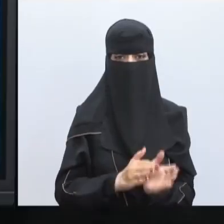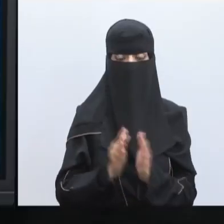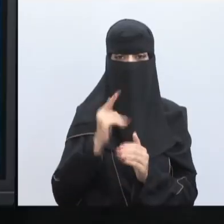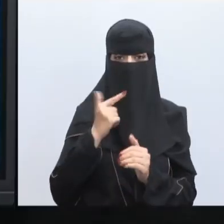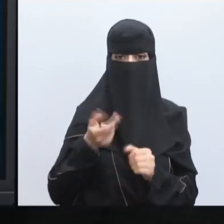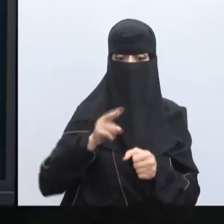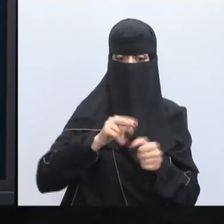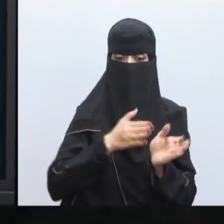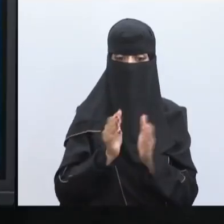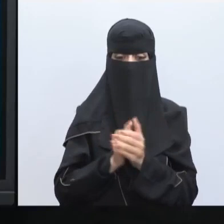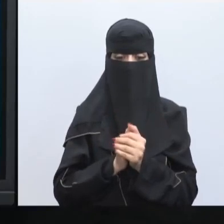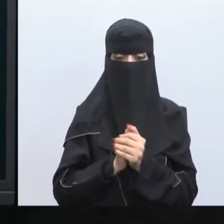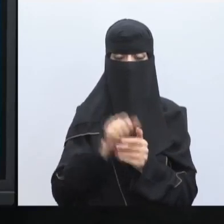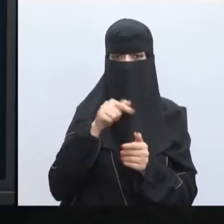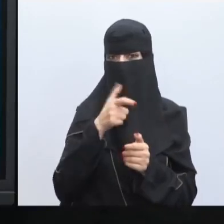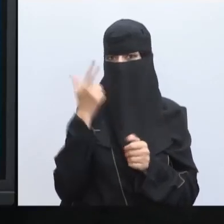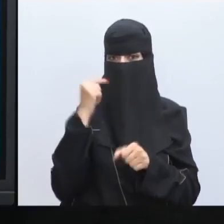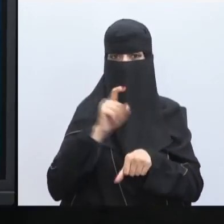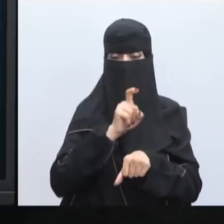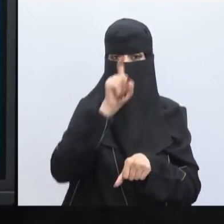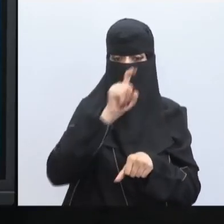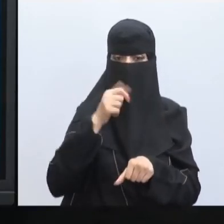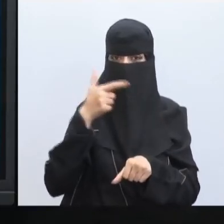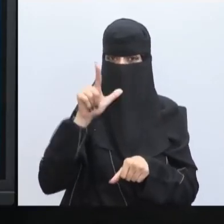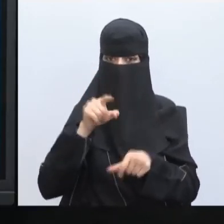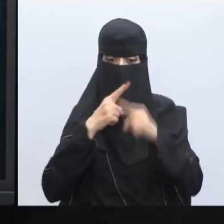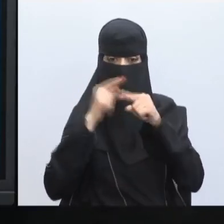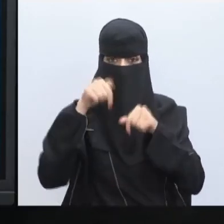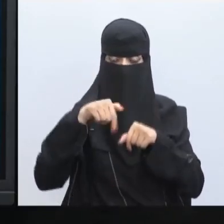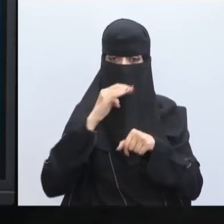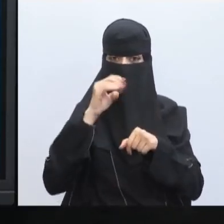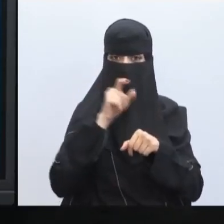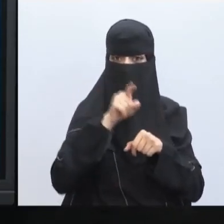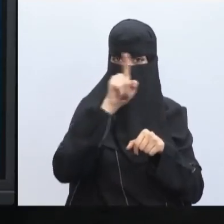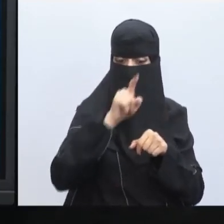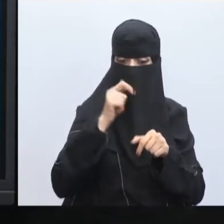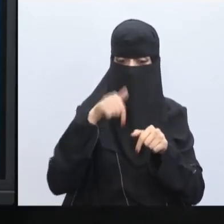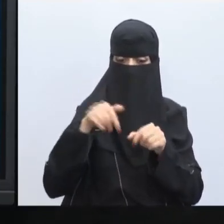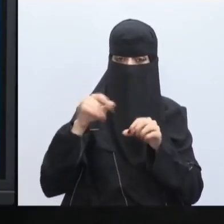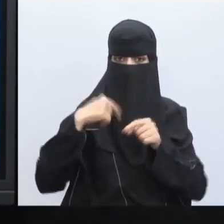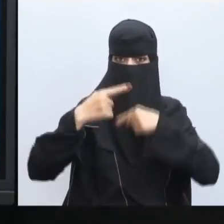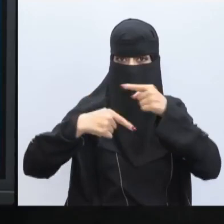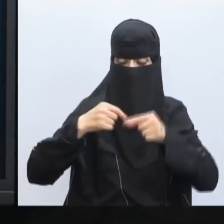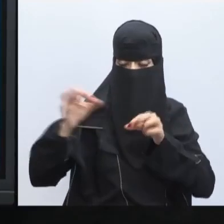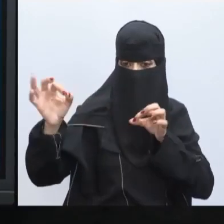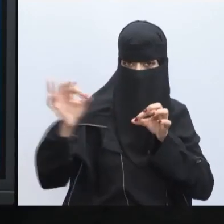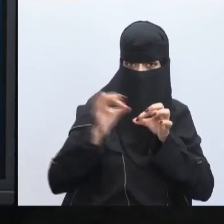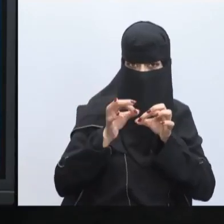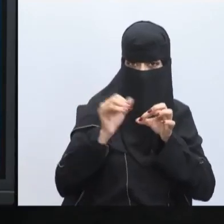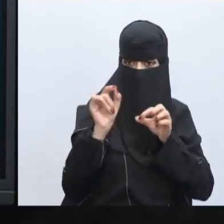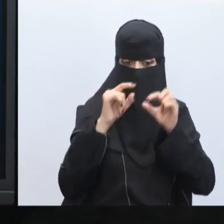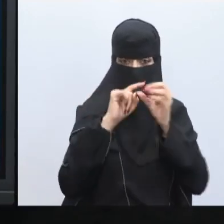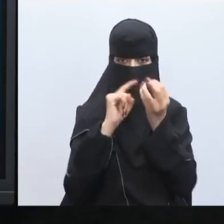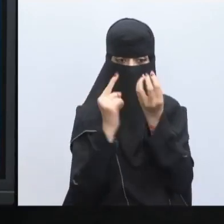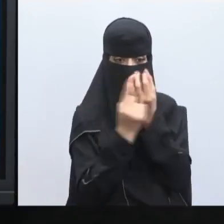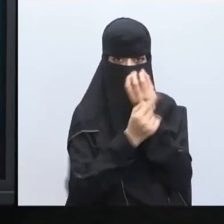رجعنا لكم كان السؤال يقول ضع علامه صح او خطا في مكانها الصحيح كلما اقتربت خط الاستواء كان